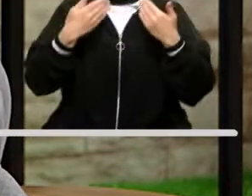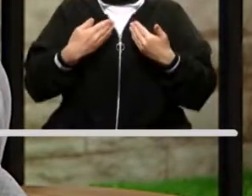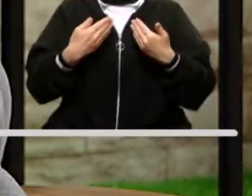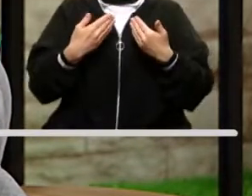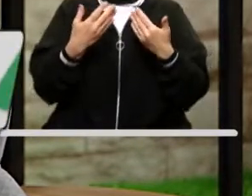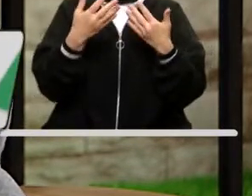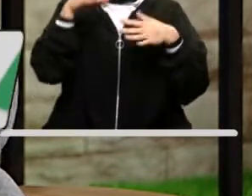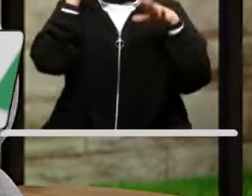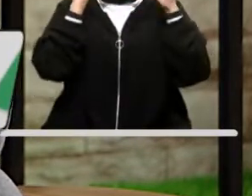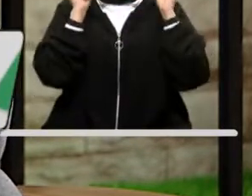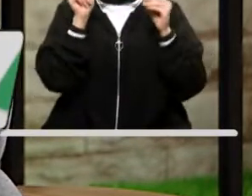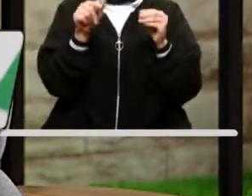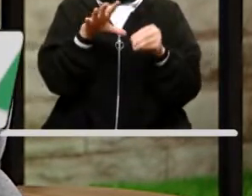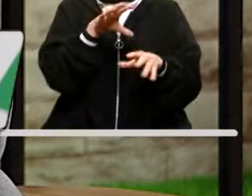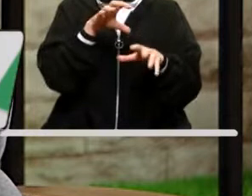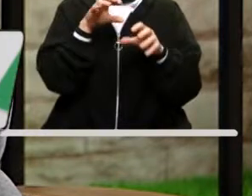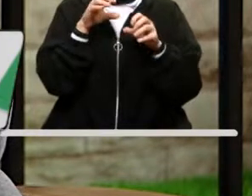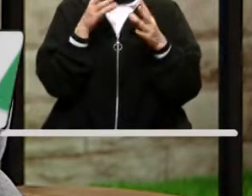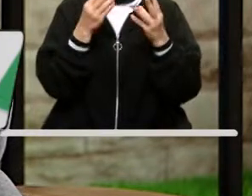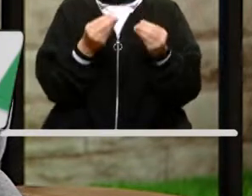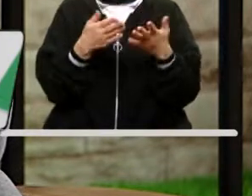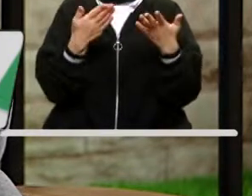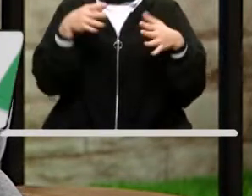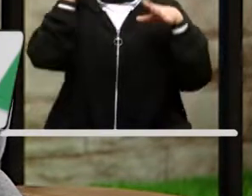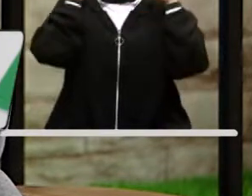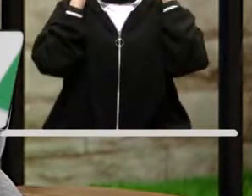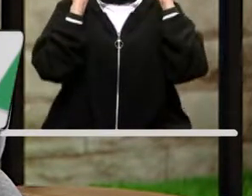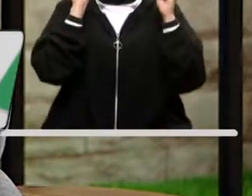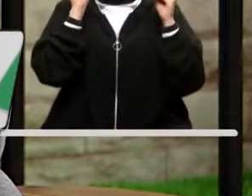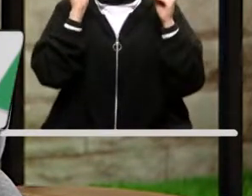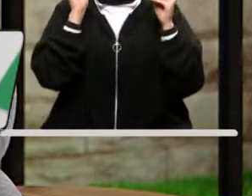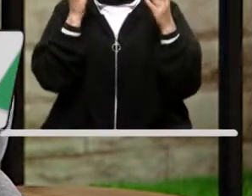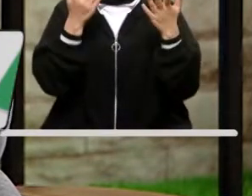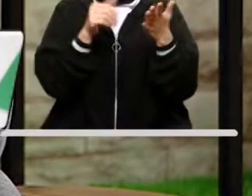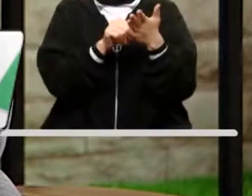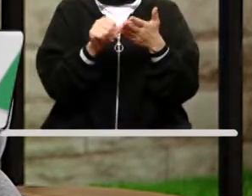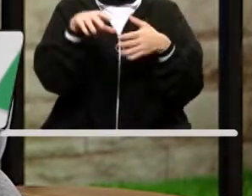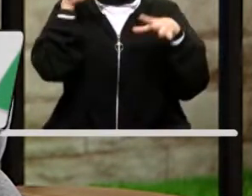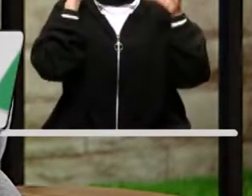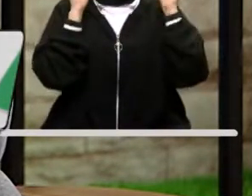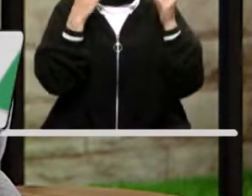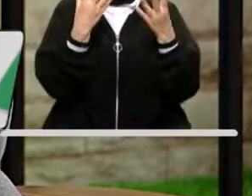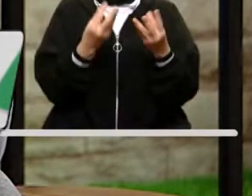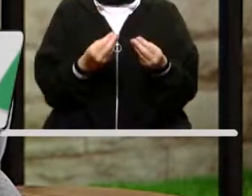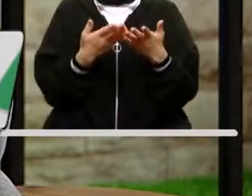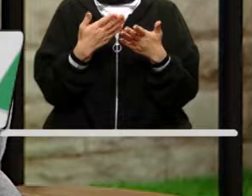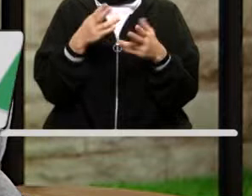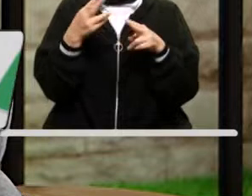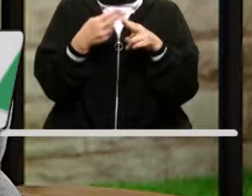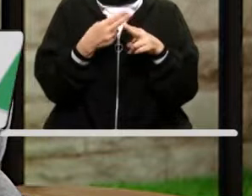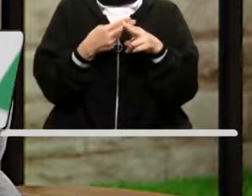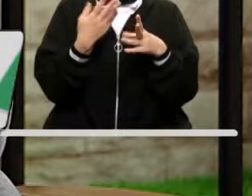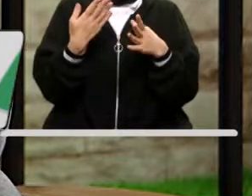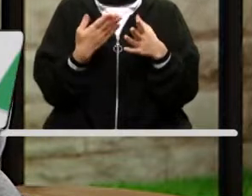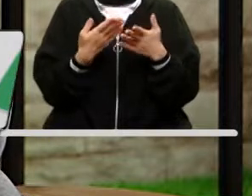budur. Şimdi tabii öğrenmeden anladığımız öğrenme her şeyi öğrenmedir. Örneğin daha somut olarak ben size bir şey